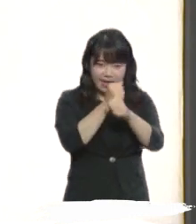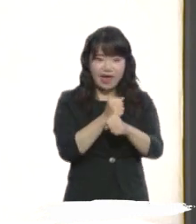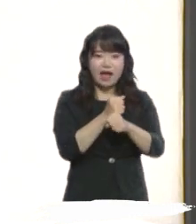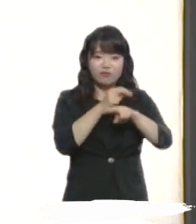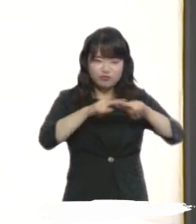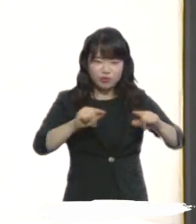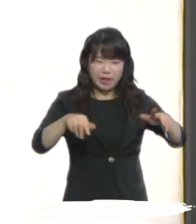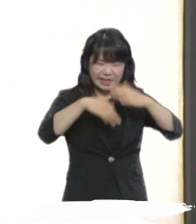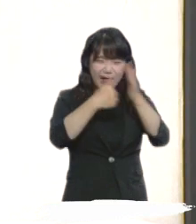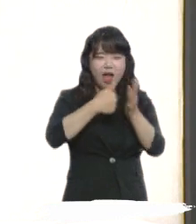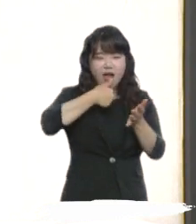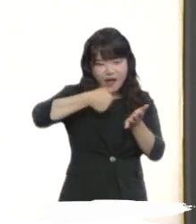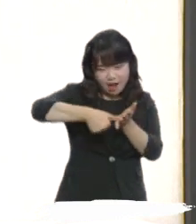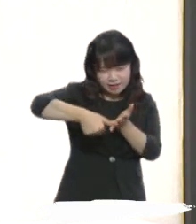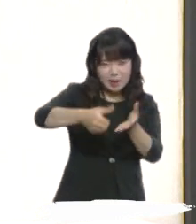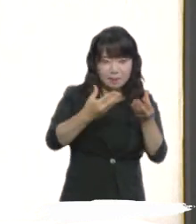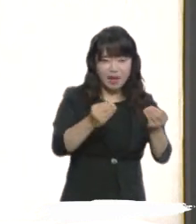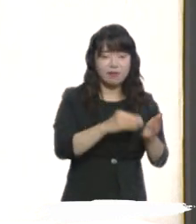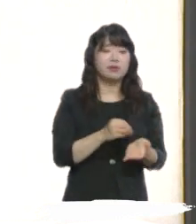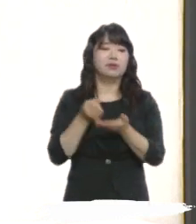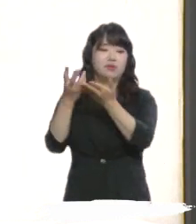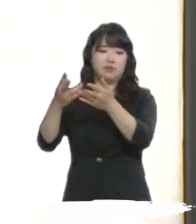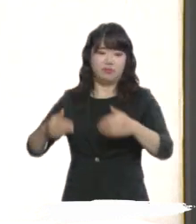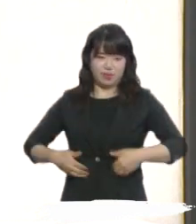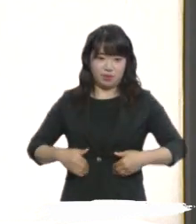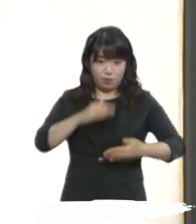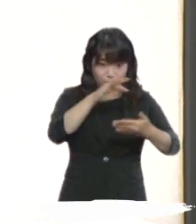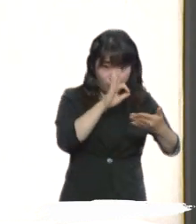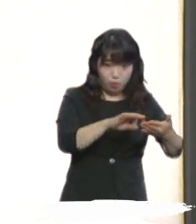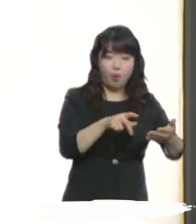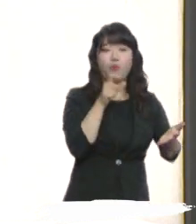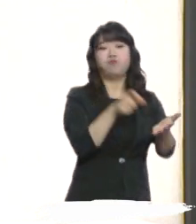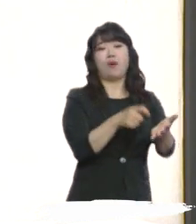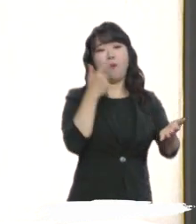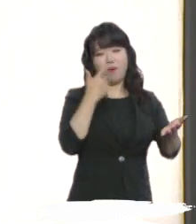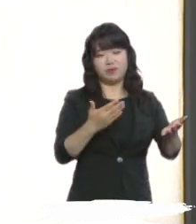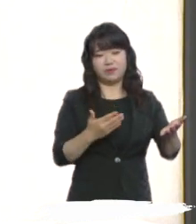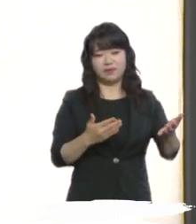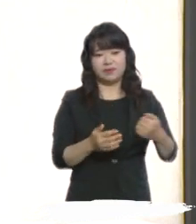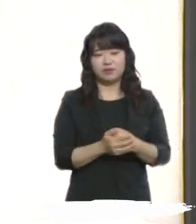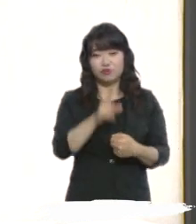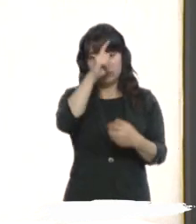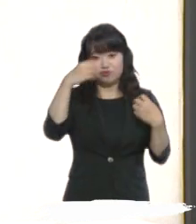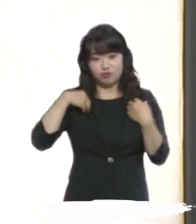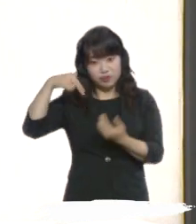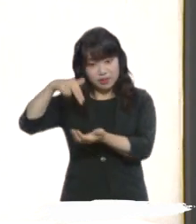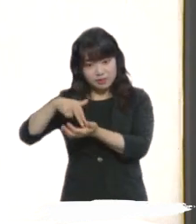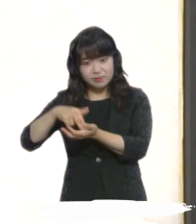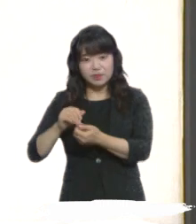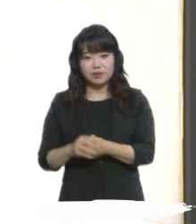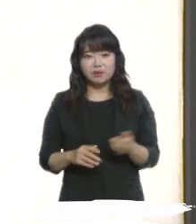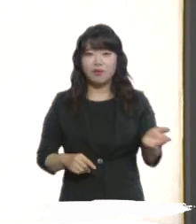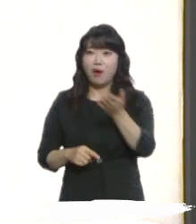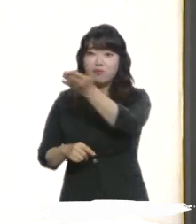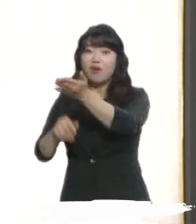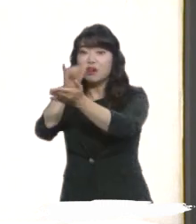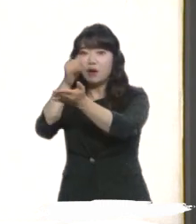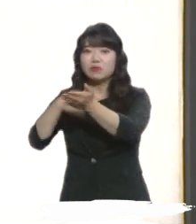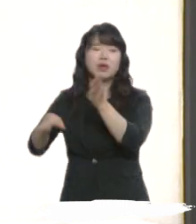파기에 대한 내용을 다 각서를 쓰는 게 있어요. 거기에도 내용이 들어와 있는데 이 구청이 지금 그 자체를